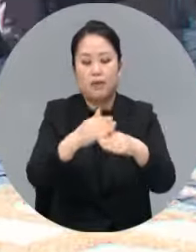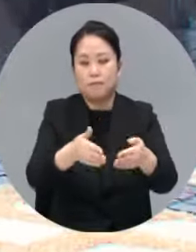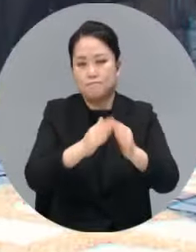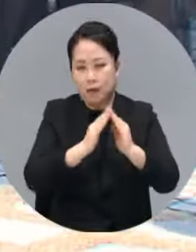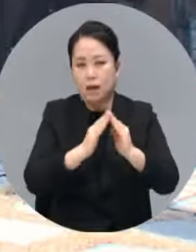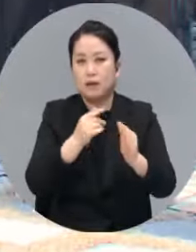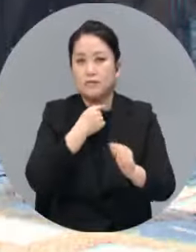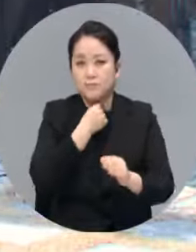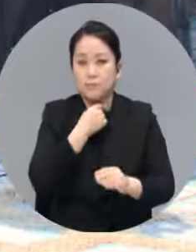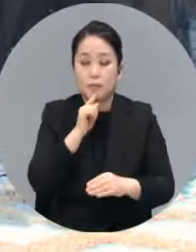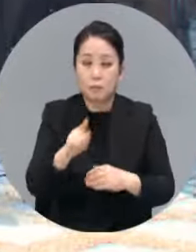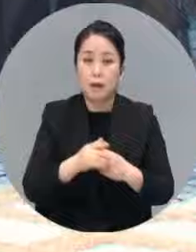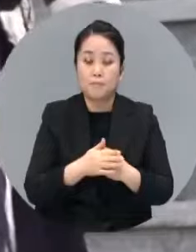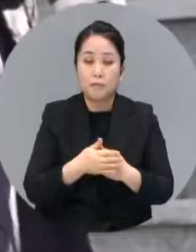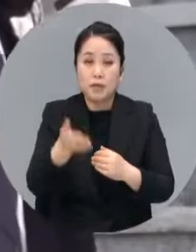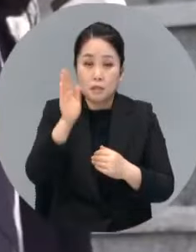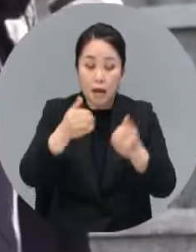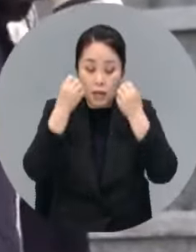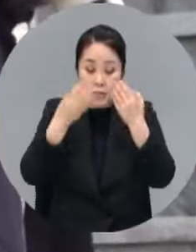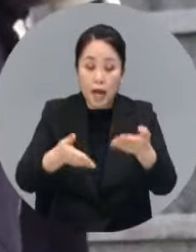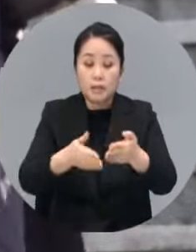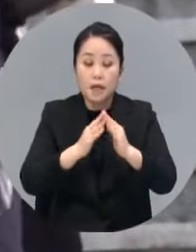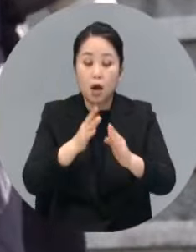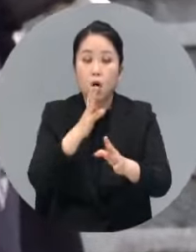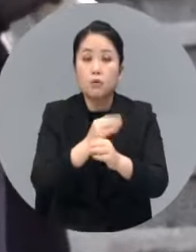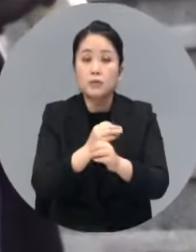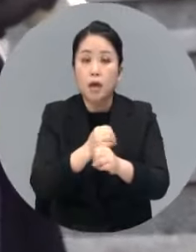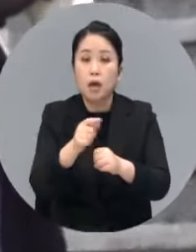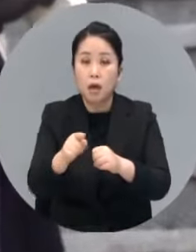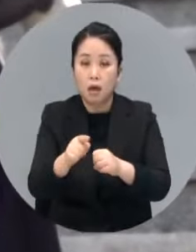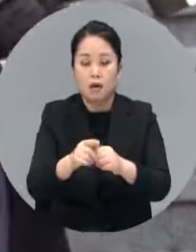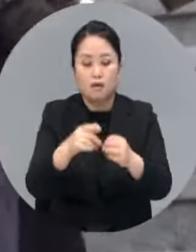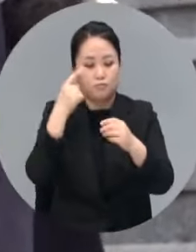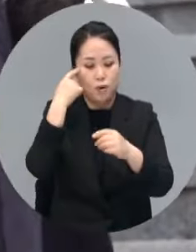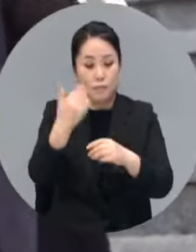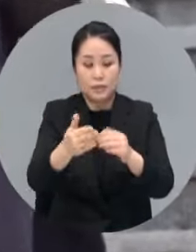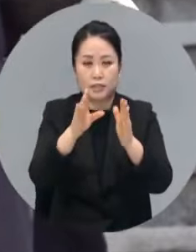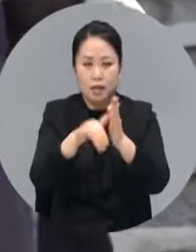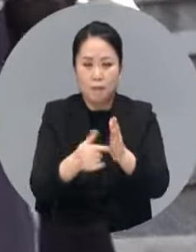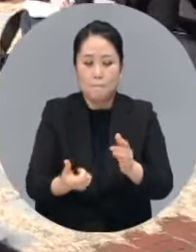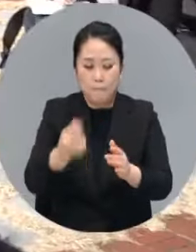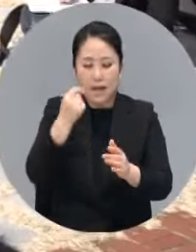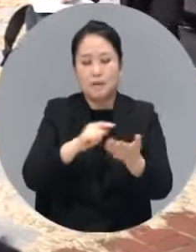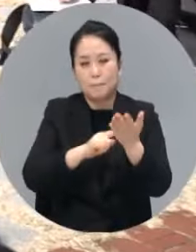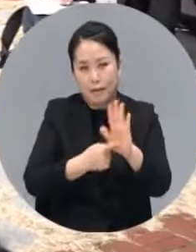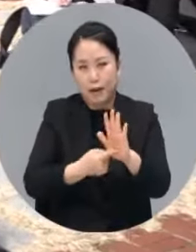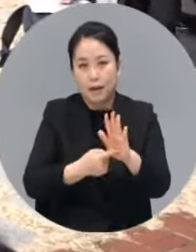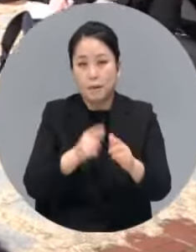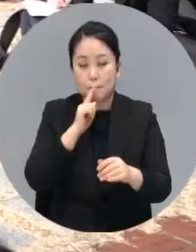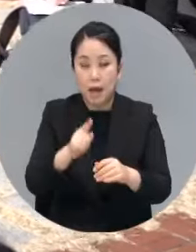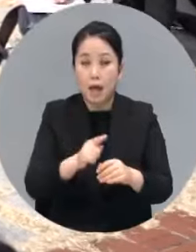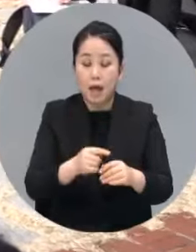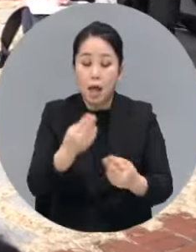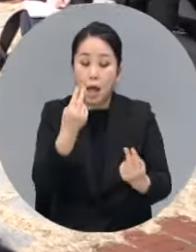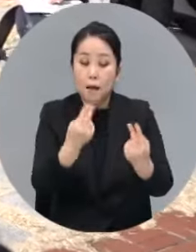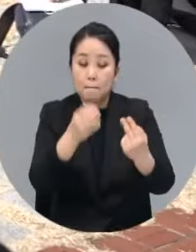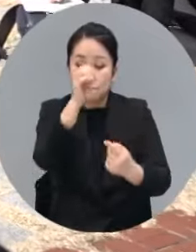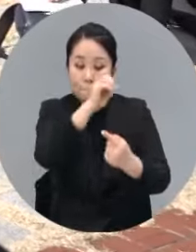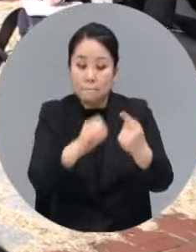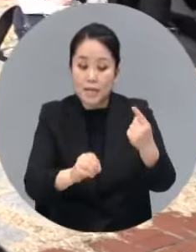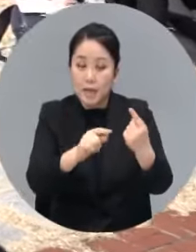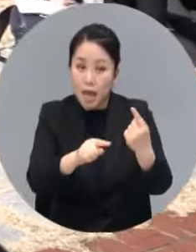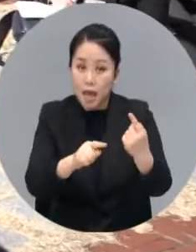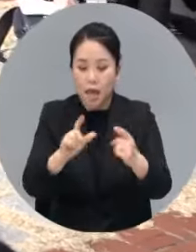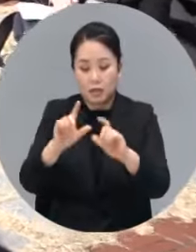구체적인 일정에 대해서는 빠른 시간 안에 계획을 밝히겠다는 말로 대신했습니다. 비례냐 지역구냐 출마 방식도